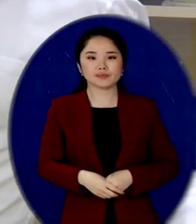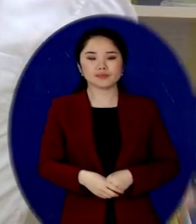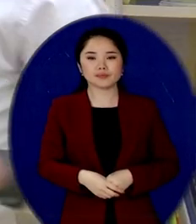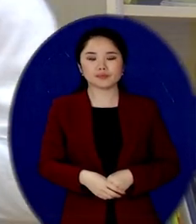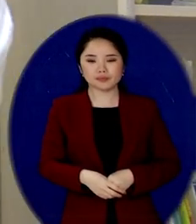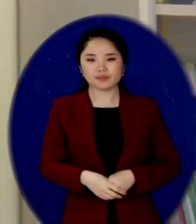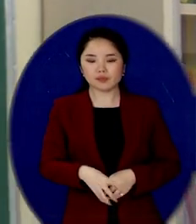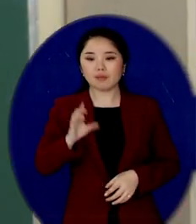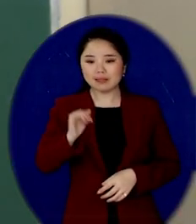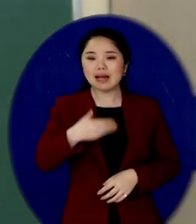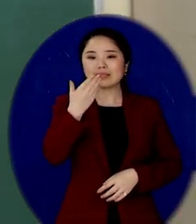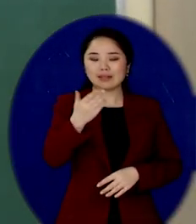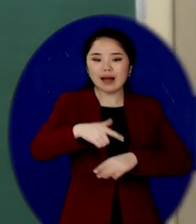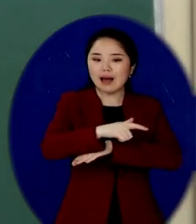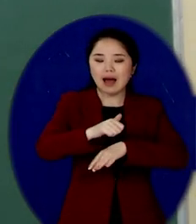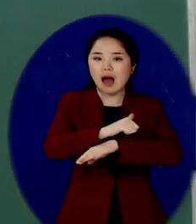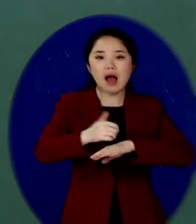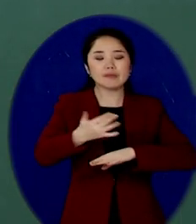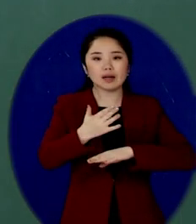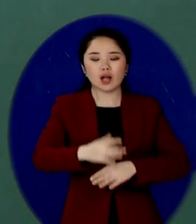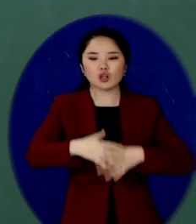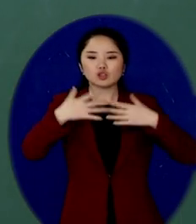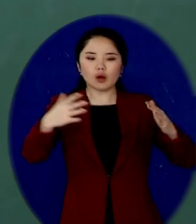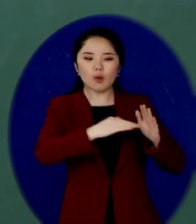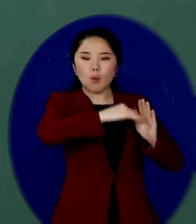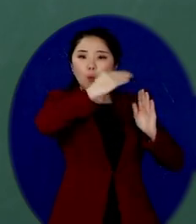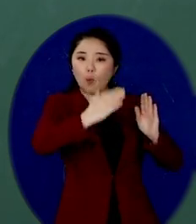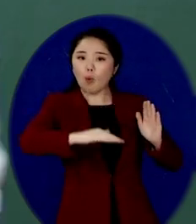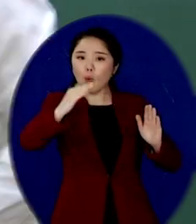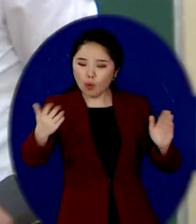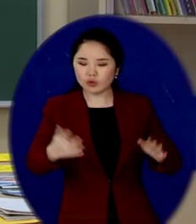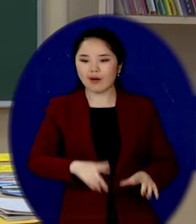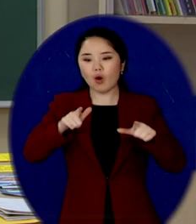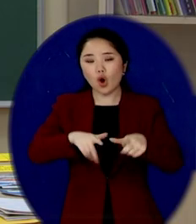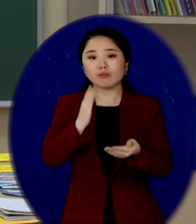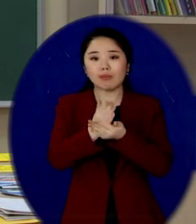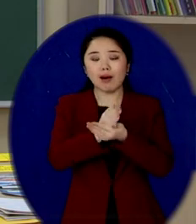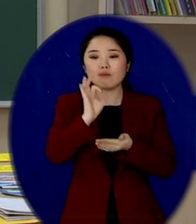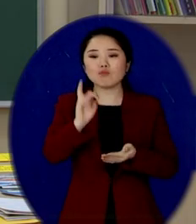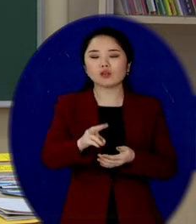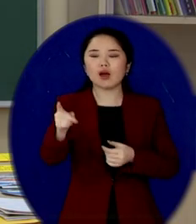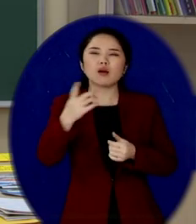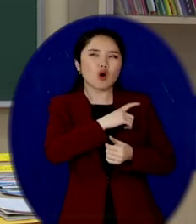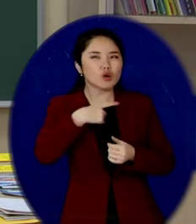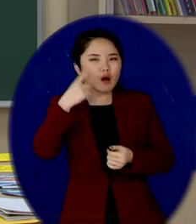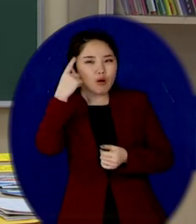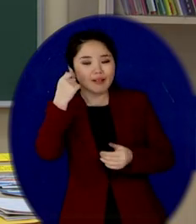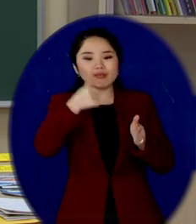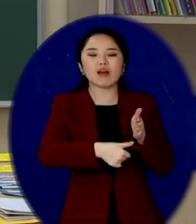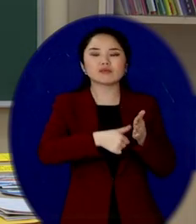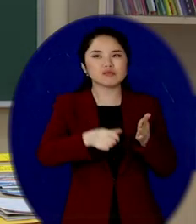Мөн танай нутагт томоохон уул ус байвал тэдгээрийн нэрийг дэвтэртээ